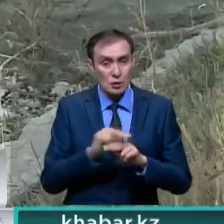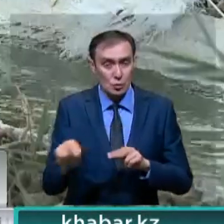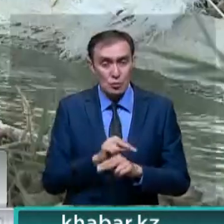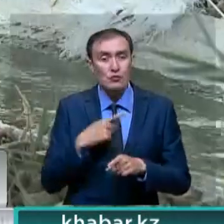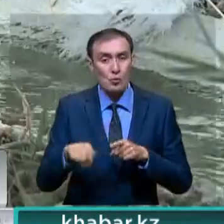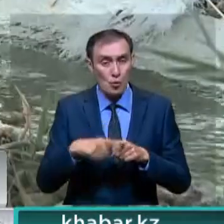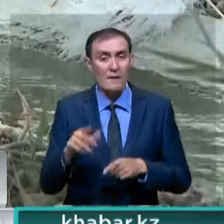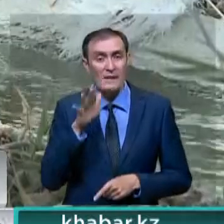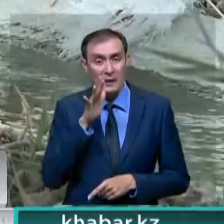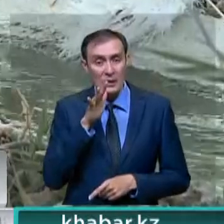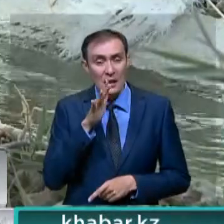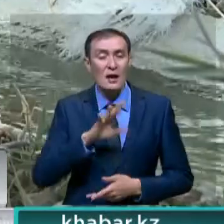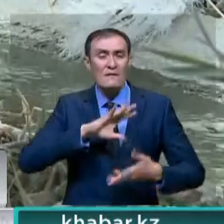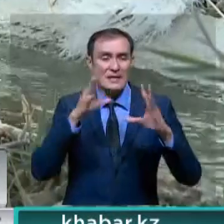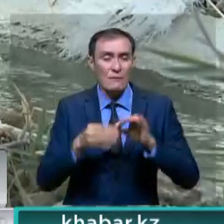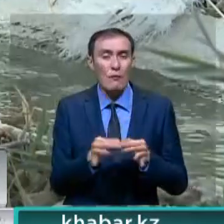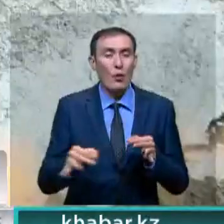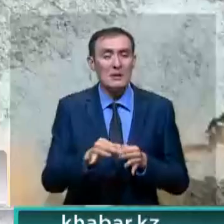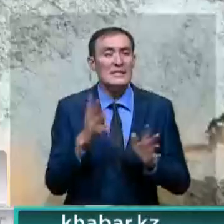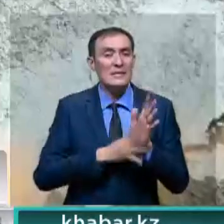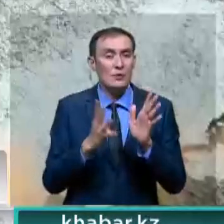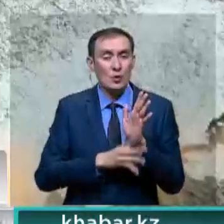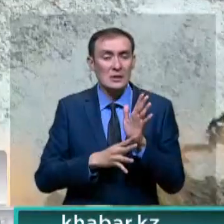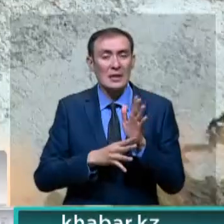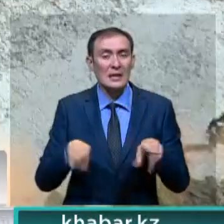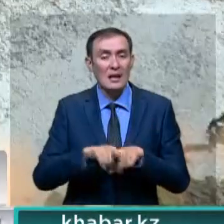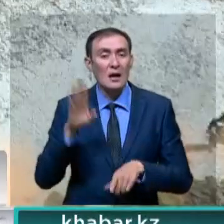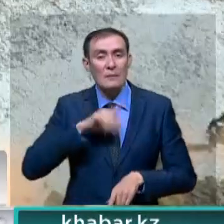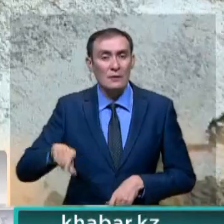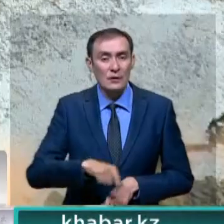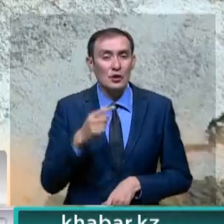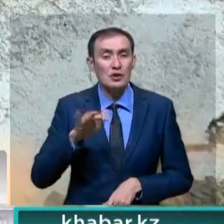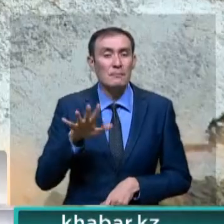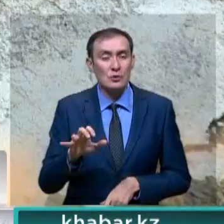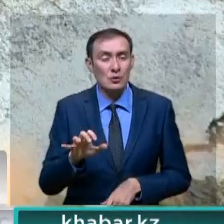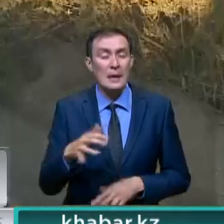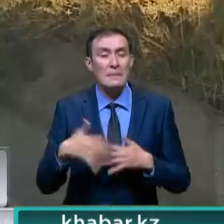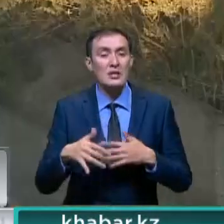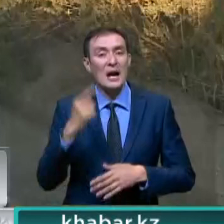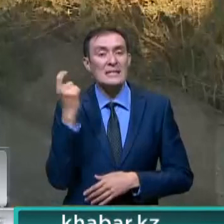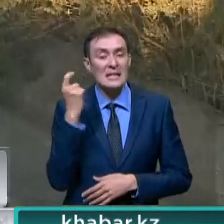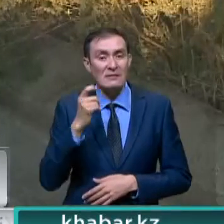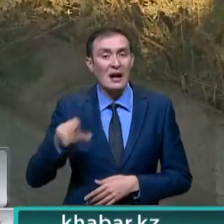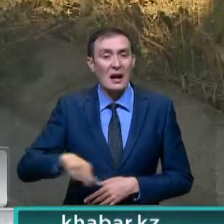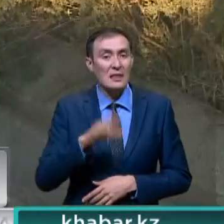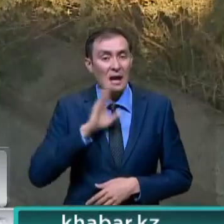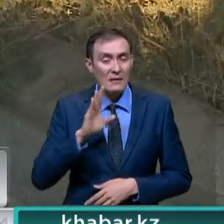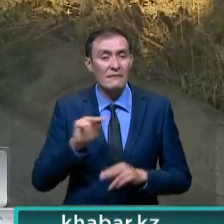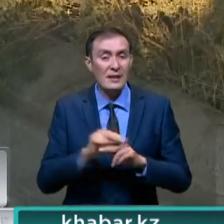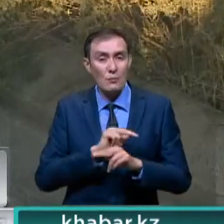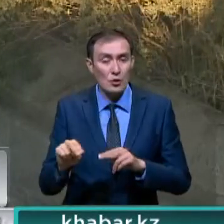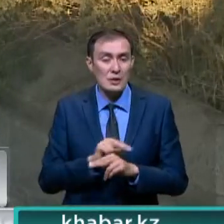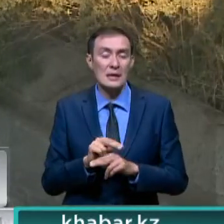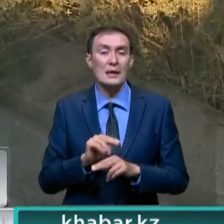реконструкцию уже в ближайшее время. Всего в регионе почти 90 магистральных и больше 1500 межхозяйственных каналов. В ремонте